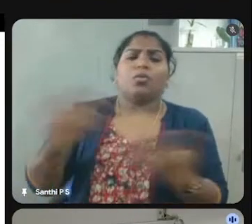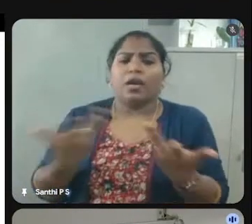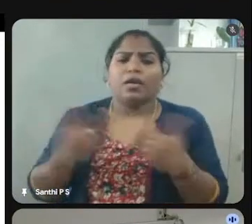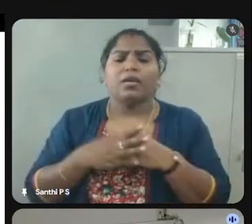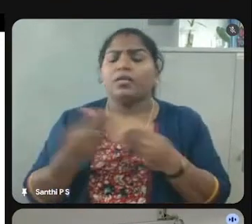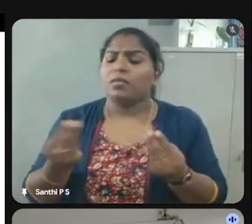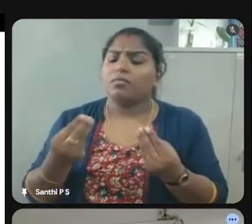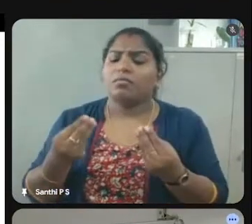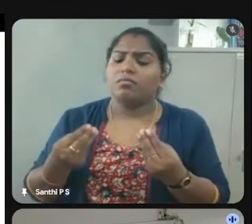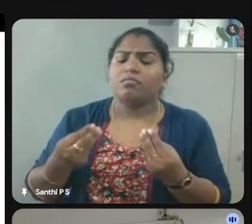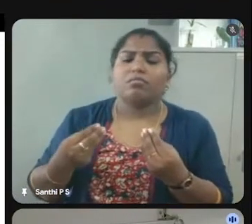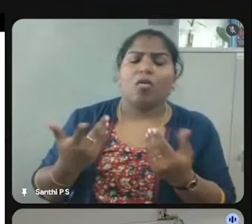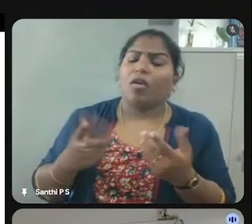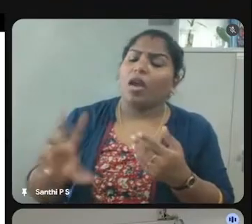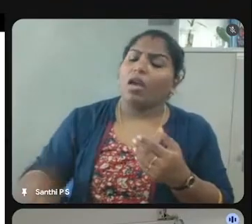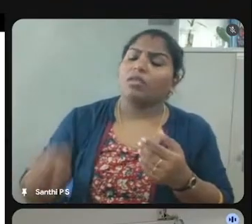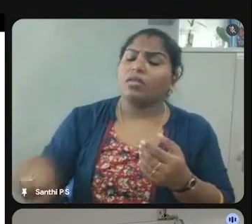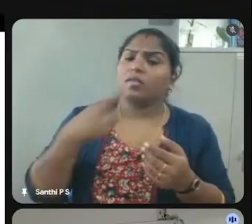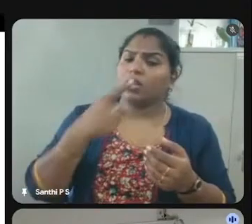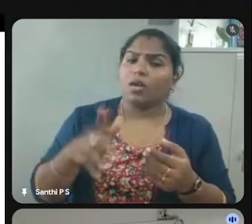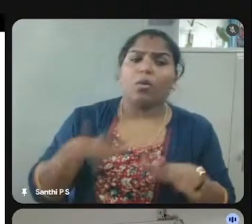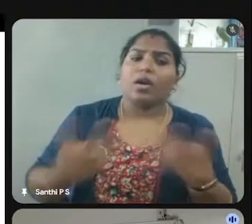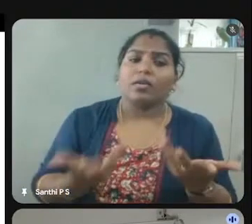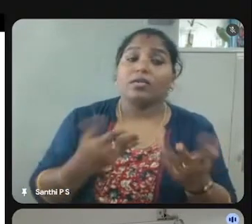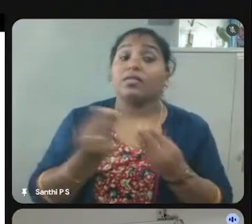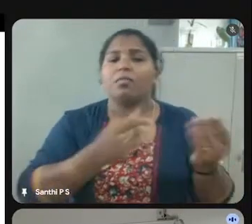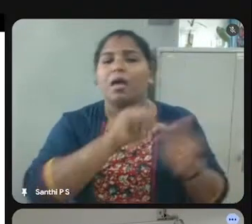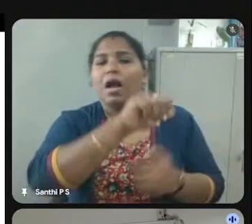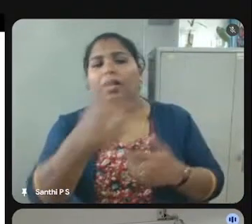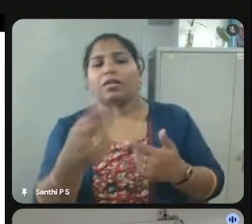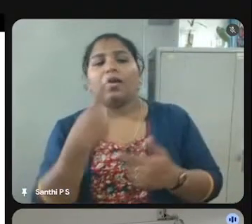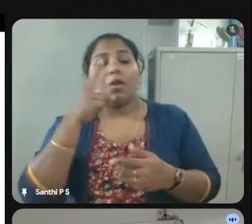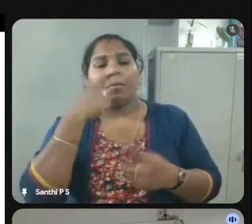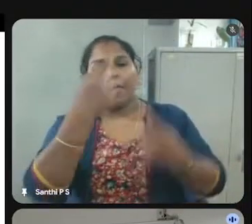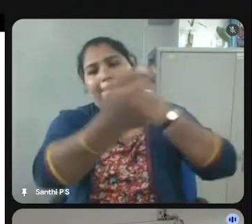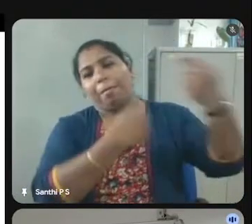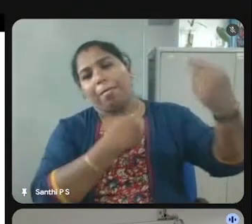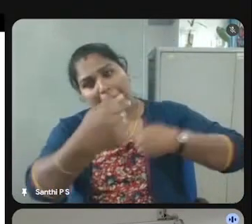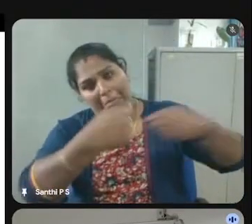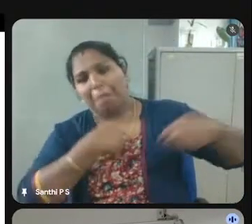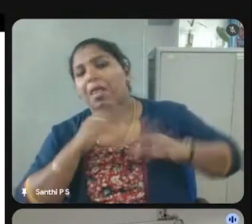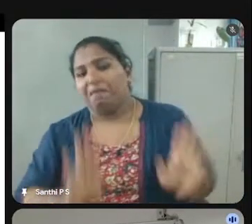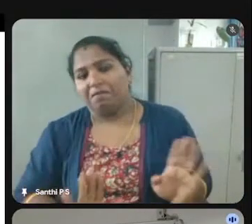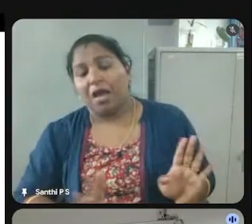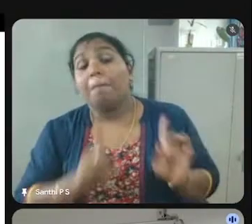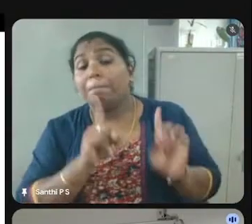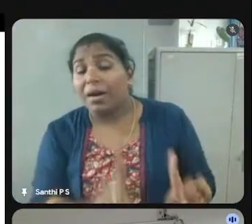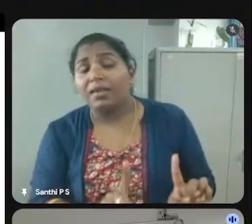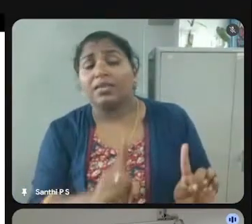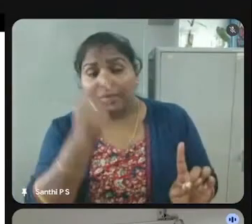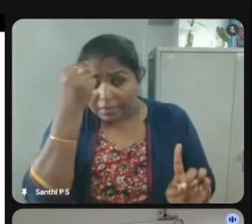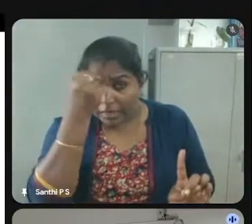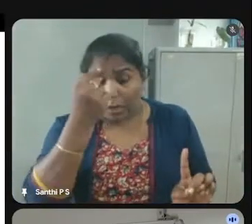കാര്യങ്ങൾ വിട്ടുകൊടുക്കുന്നത് എന്തിനാണ്, ഇത്യാദി ചോദ്യങ്ങൾ നിരന്തരമായിട്ട് പല പേരൻസും നേരിടുന്നുണ്ട്. അപ്പം ഇതിനെയൊക്കെ ഒരു ചിട്ട